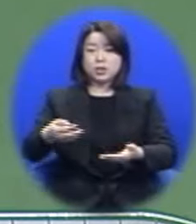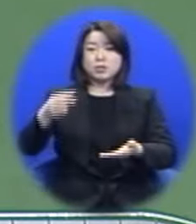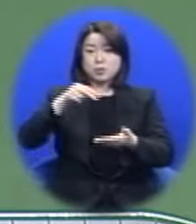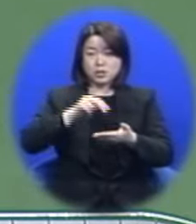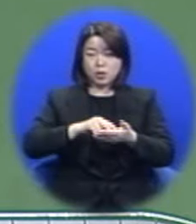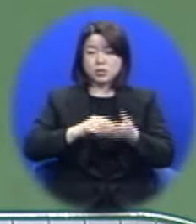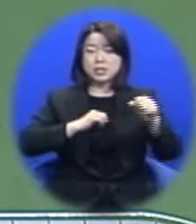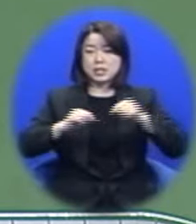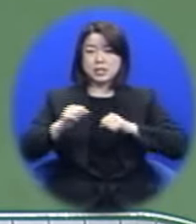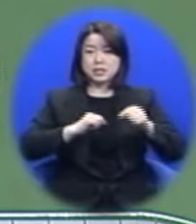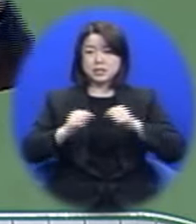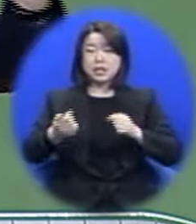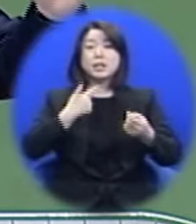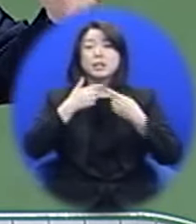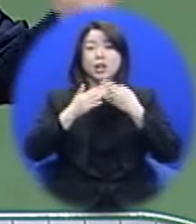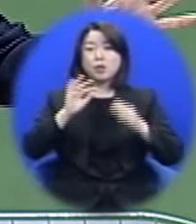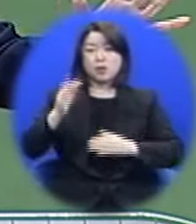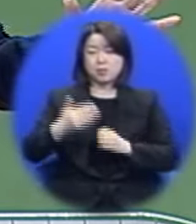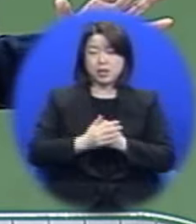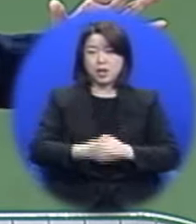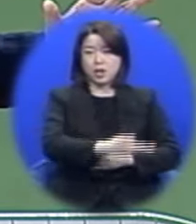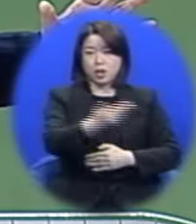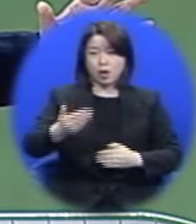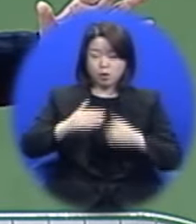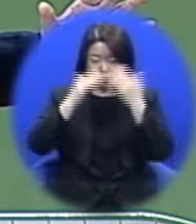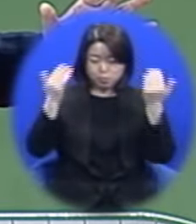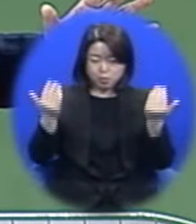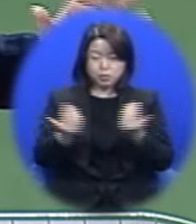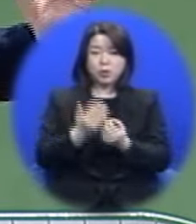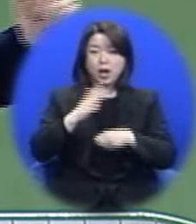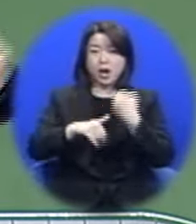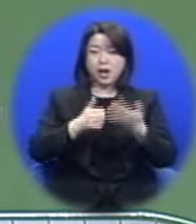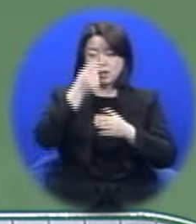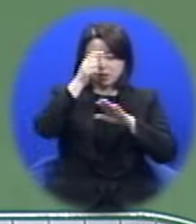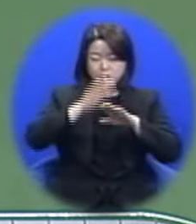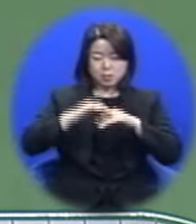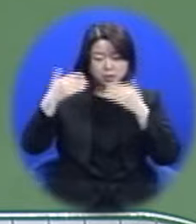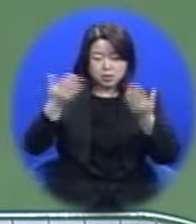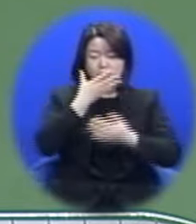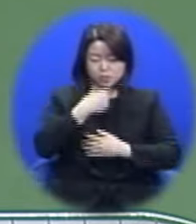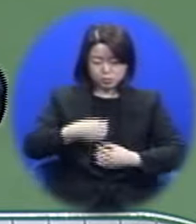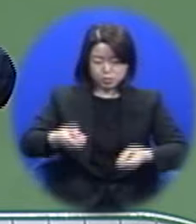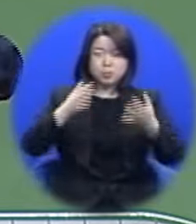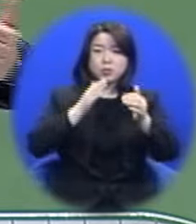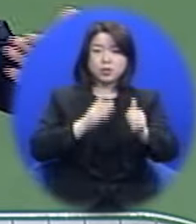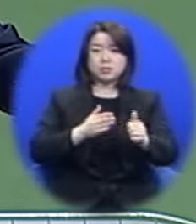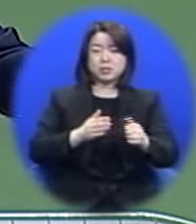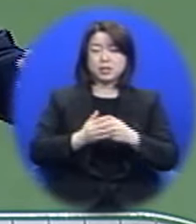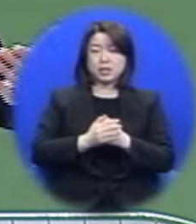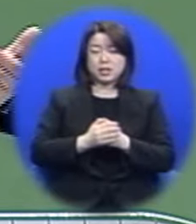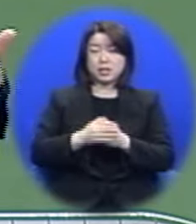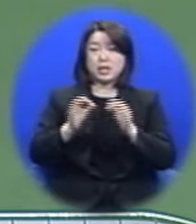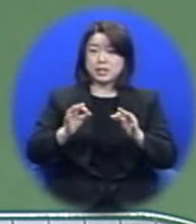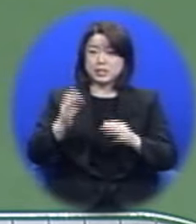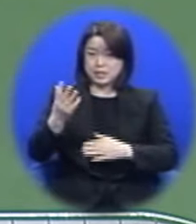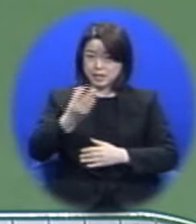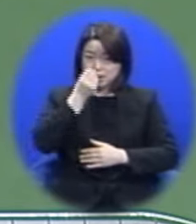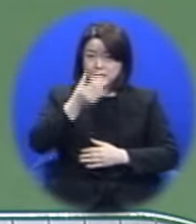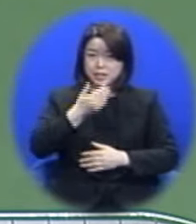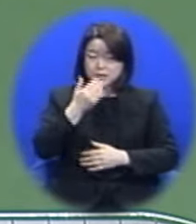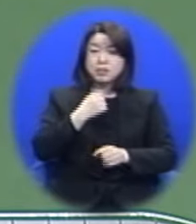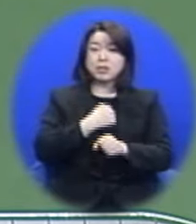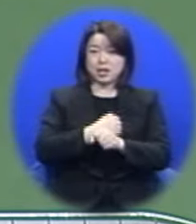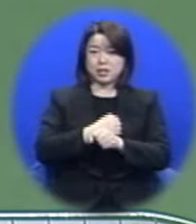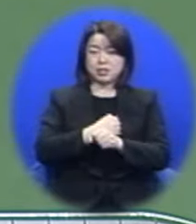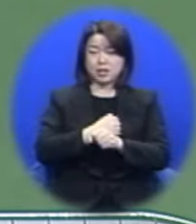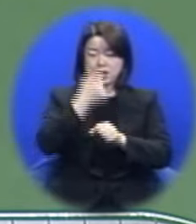것입니다. 여러분 모두가 다 그렇게 하나님을 예배하기를 축복합니다. 이제 성찬을 하겠는데 성찬은